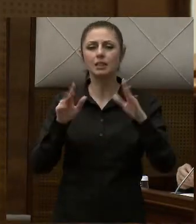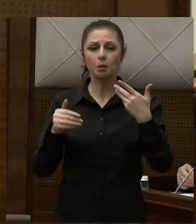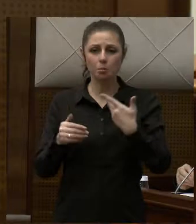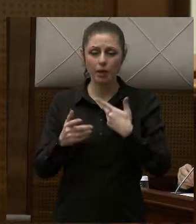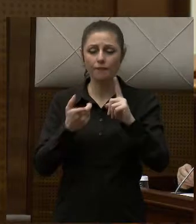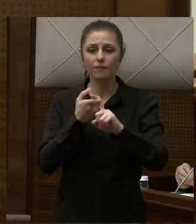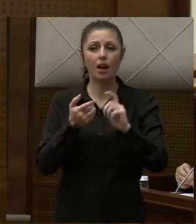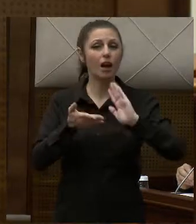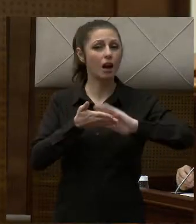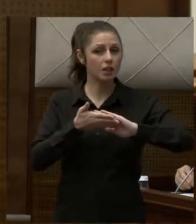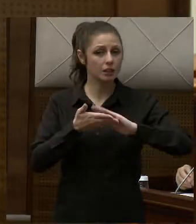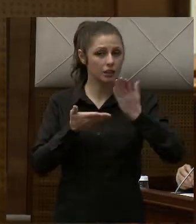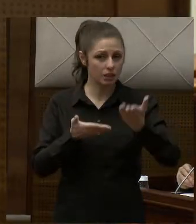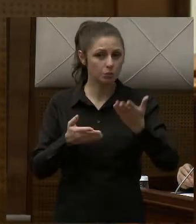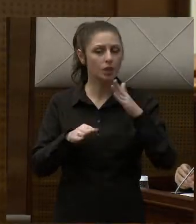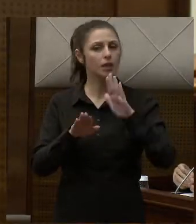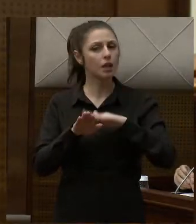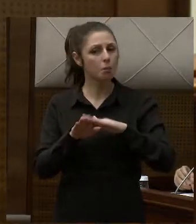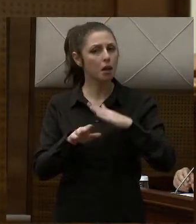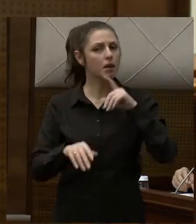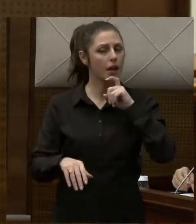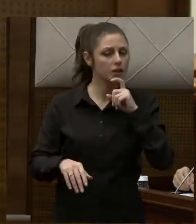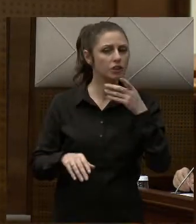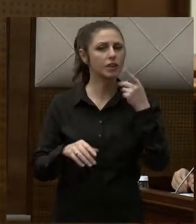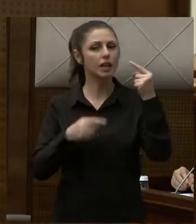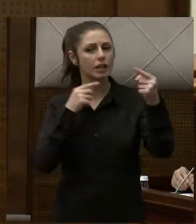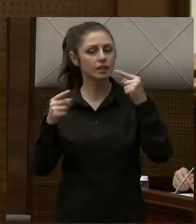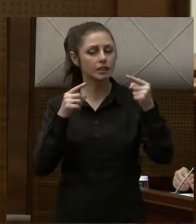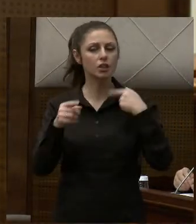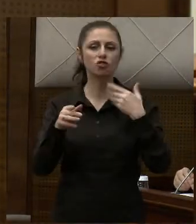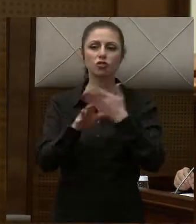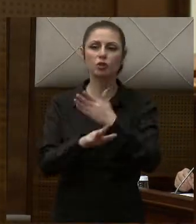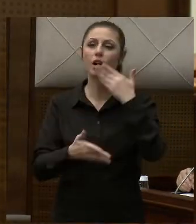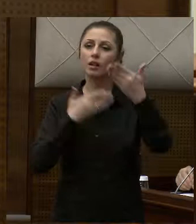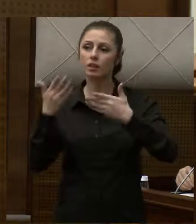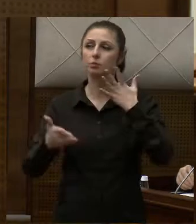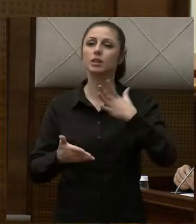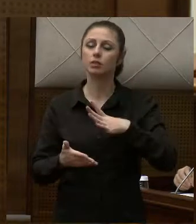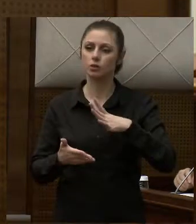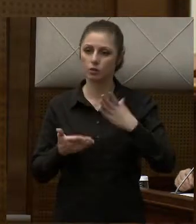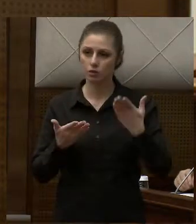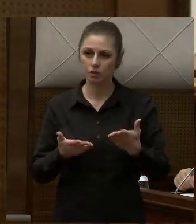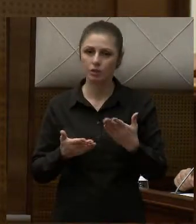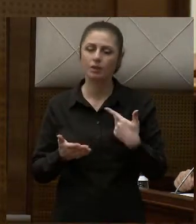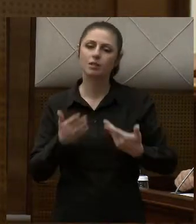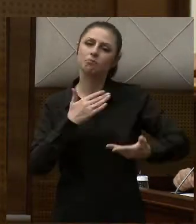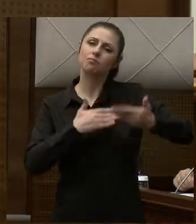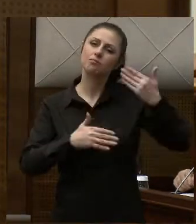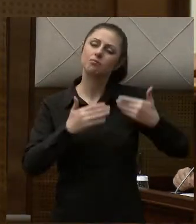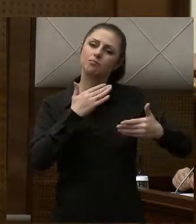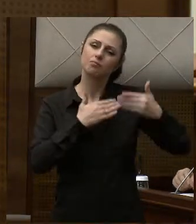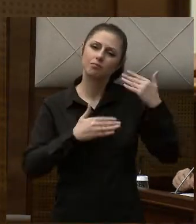yapılan yanlışları, yapılan eksikleri doğru bir şekilde ifade etmek istiyoruz. Geçtiğimiz dönemde de yat limanı ile